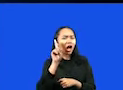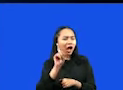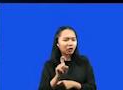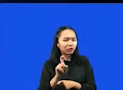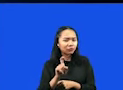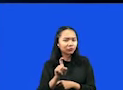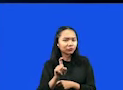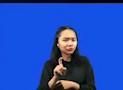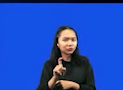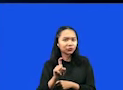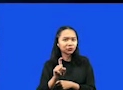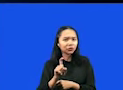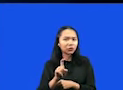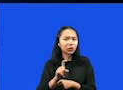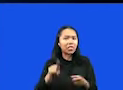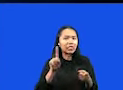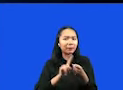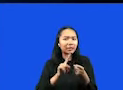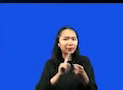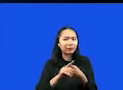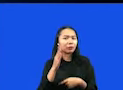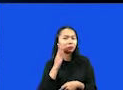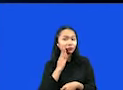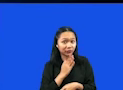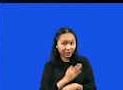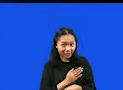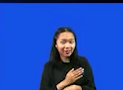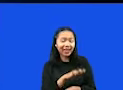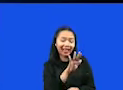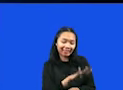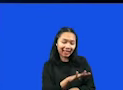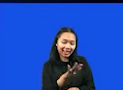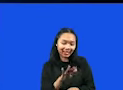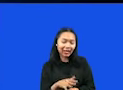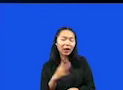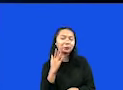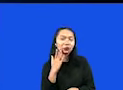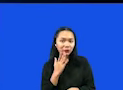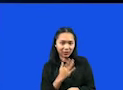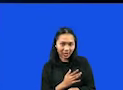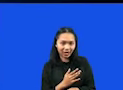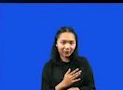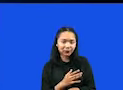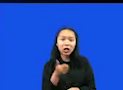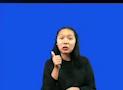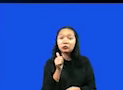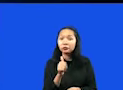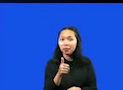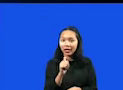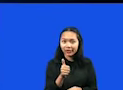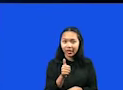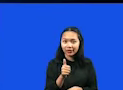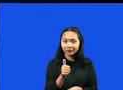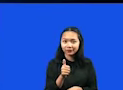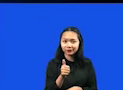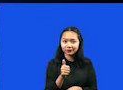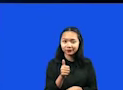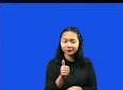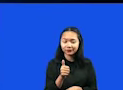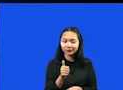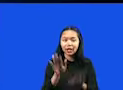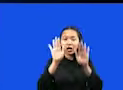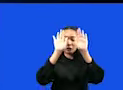mengajak di pastoral ee anak-anak muda untuk menggunakan sosial media itu untuk